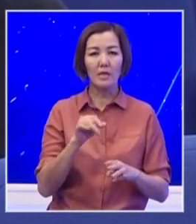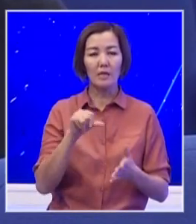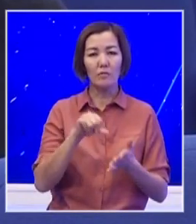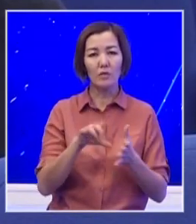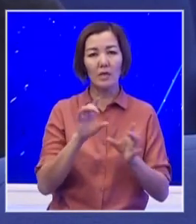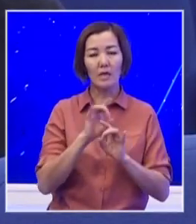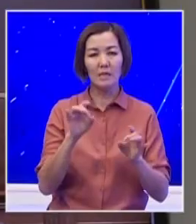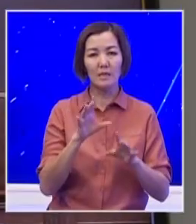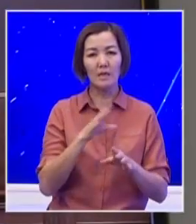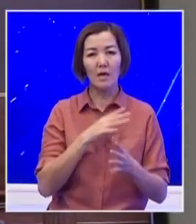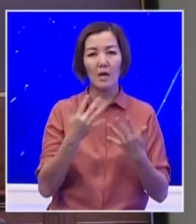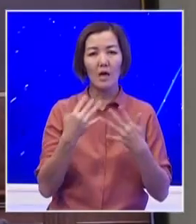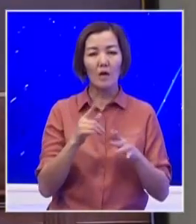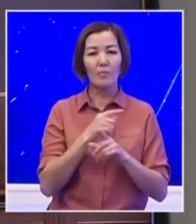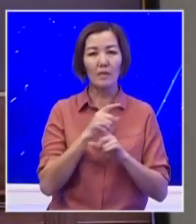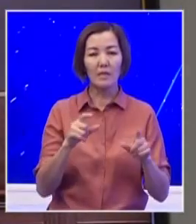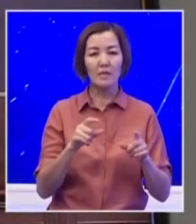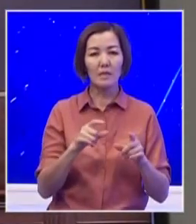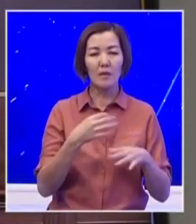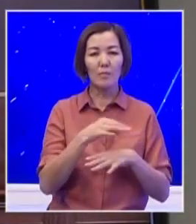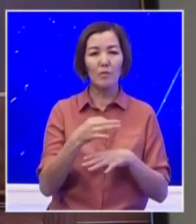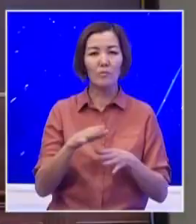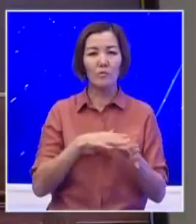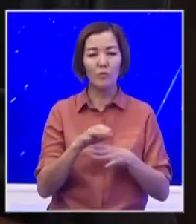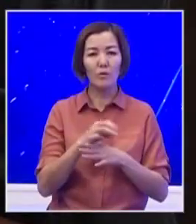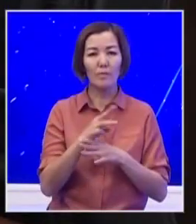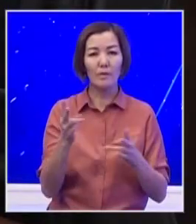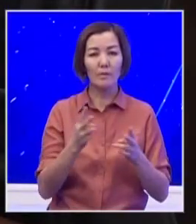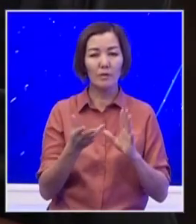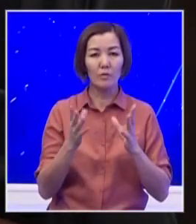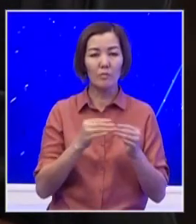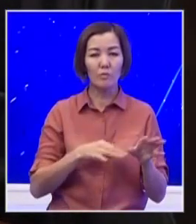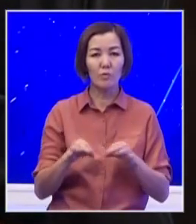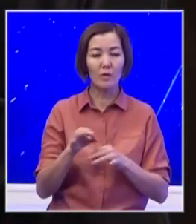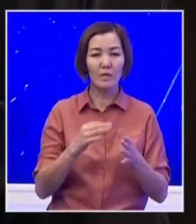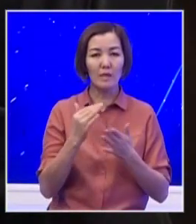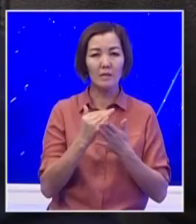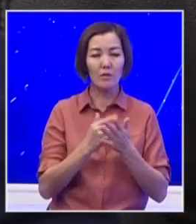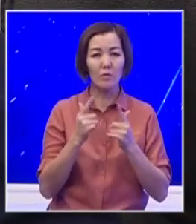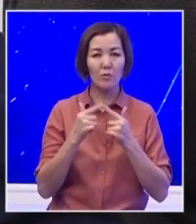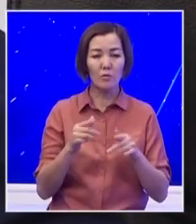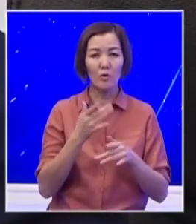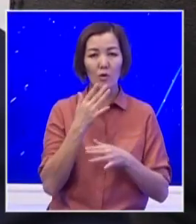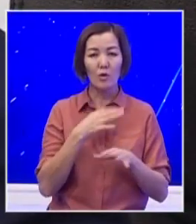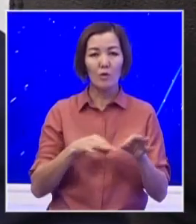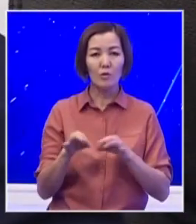жасады. Айтуынша, ауылдарды медицина бөлімшелерімен толық қамтамасыз ету бойынша жол картасы құрылды. Ұлттық жоба